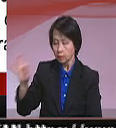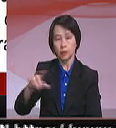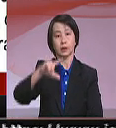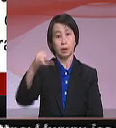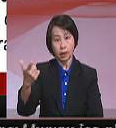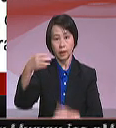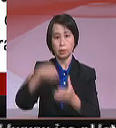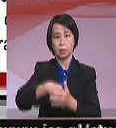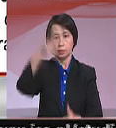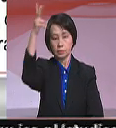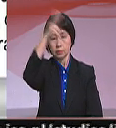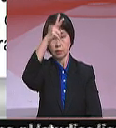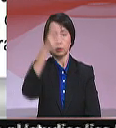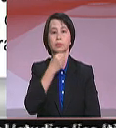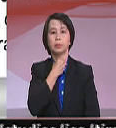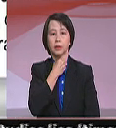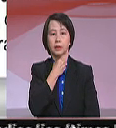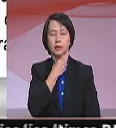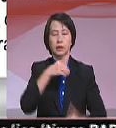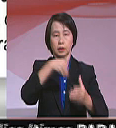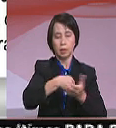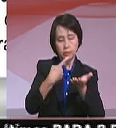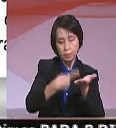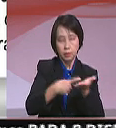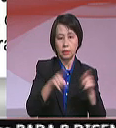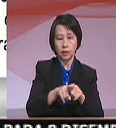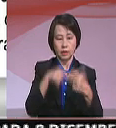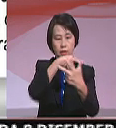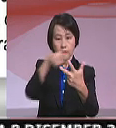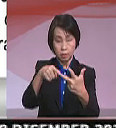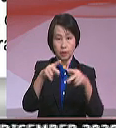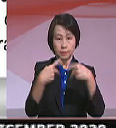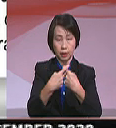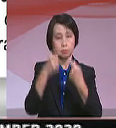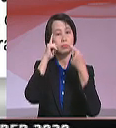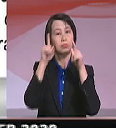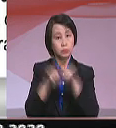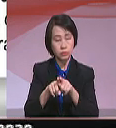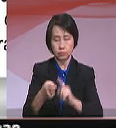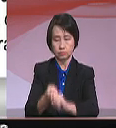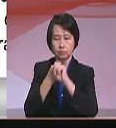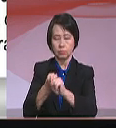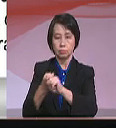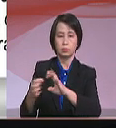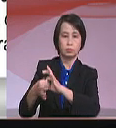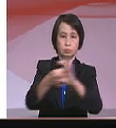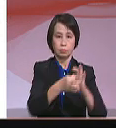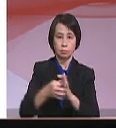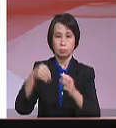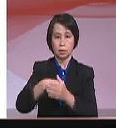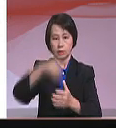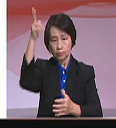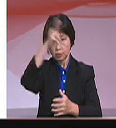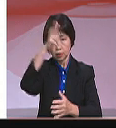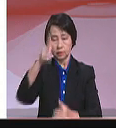lain dalam Kerajaan Negeri Perak. Dalam perbincangan sama, ketiga-tiga parti turut bersetuju memperkukuh kerjasama dalam